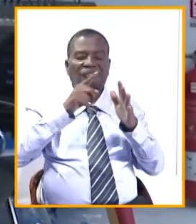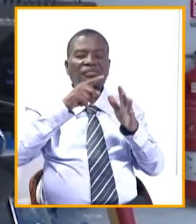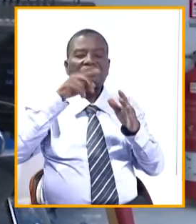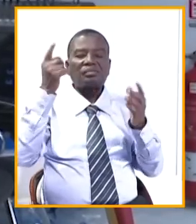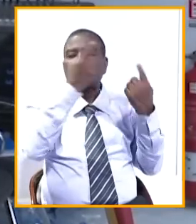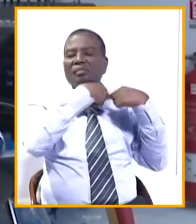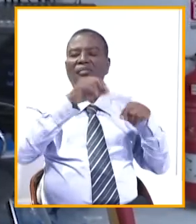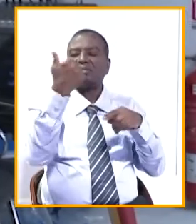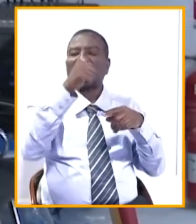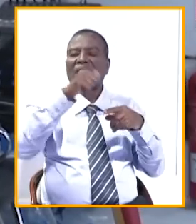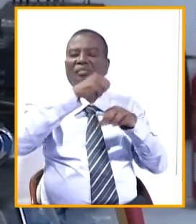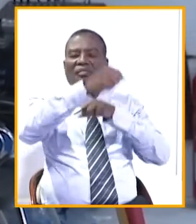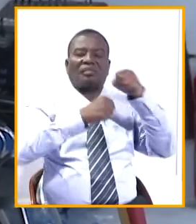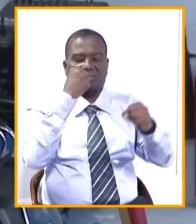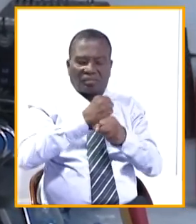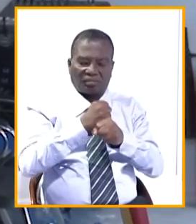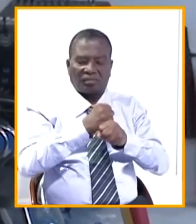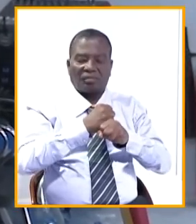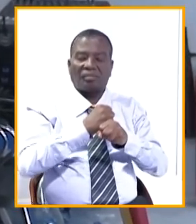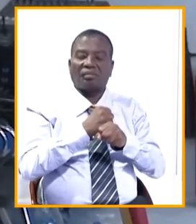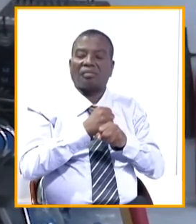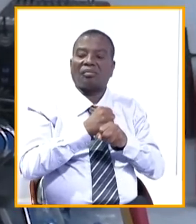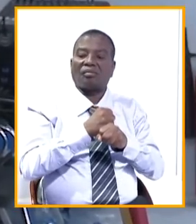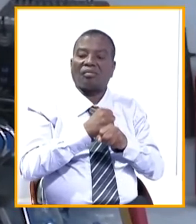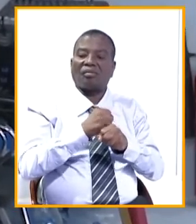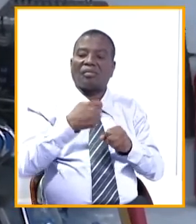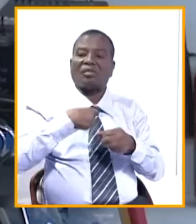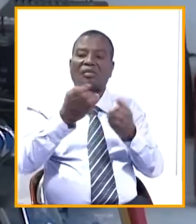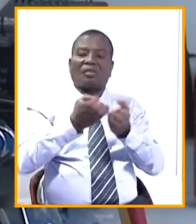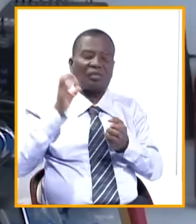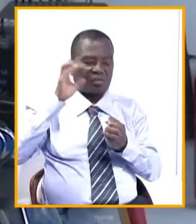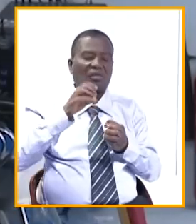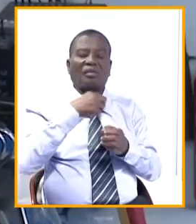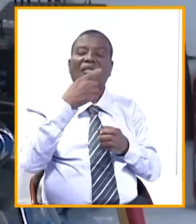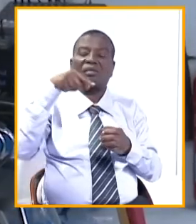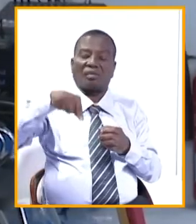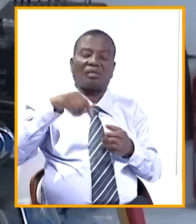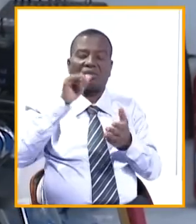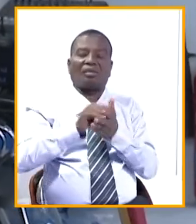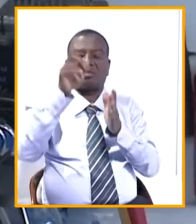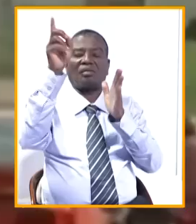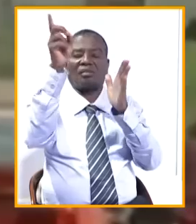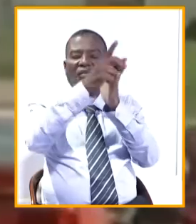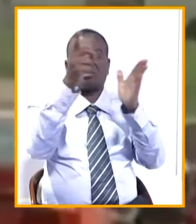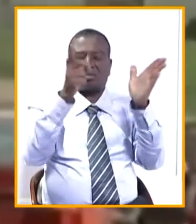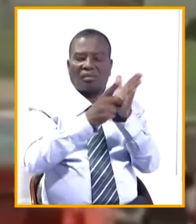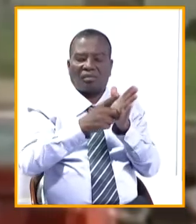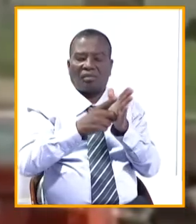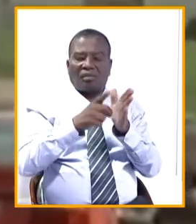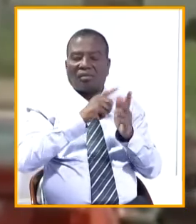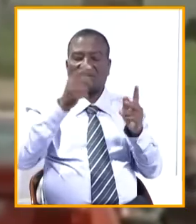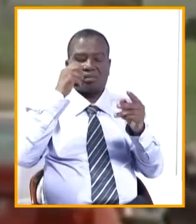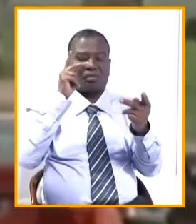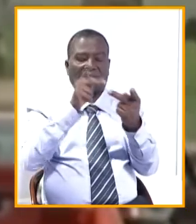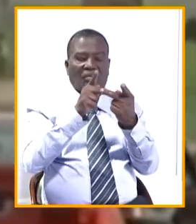ans, qui est le décret de 2013. Et je voudrais vraiment vous rappeler que ce décret aussi est très